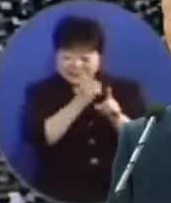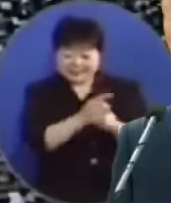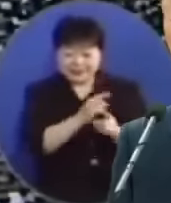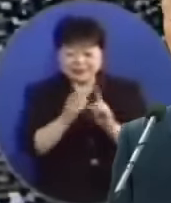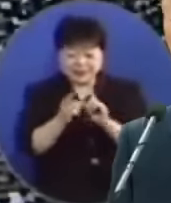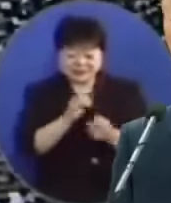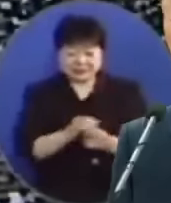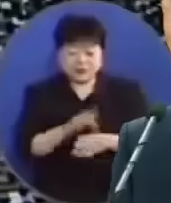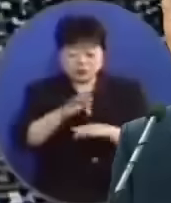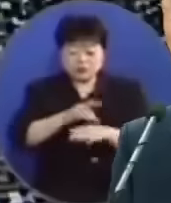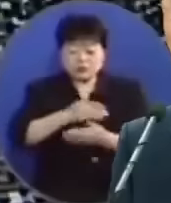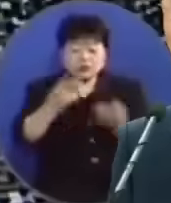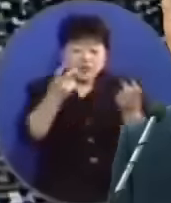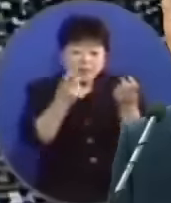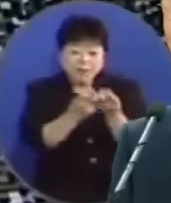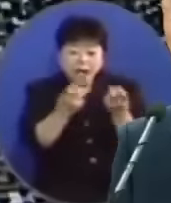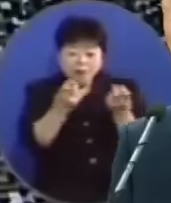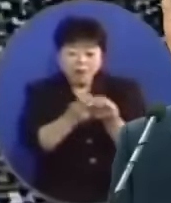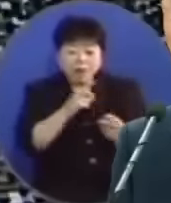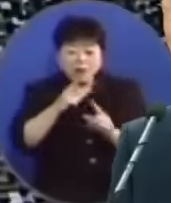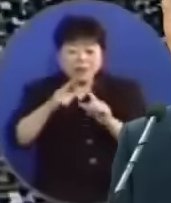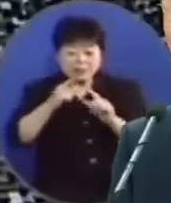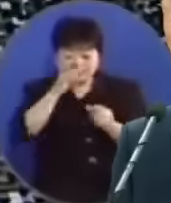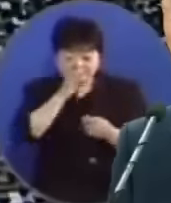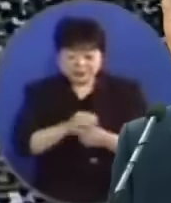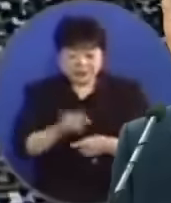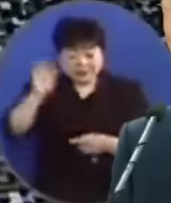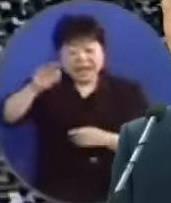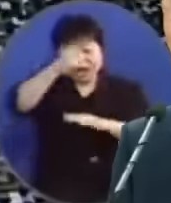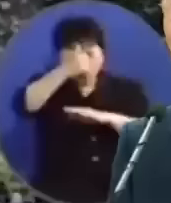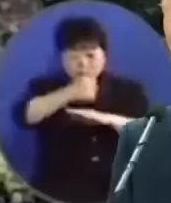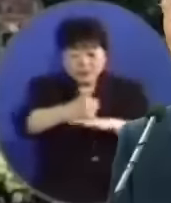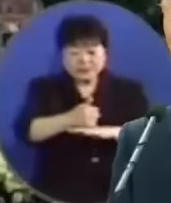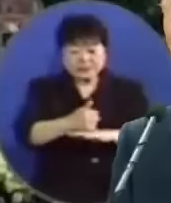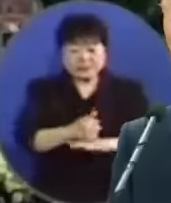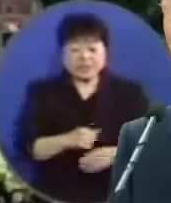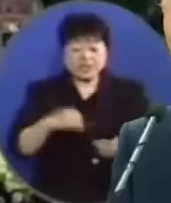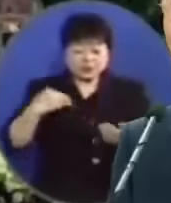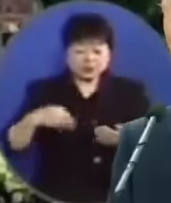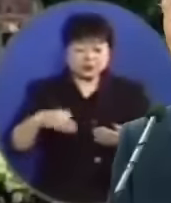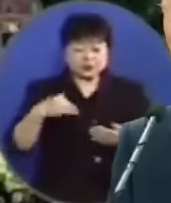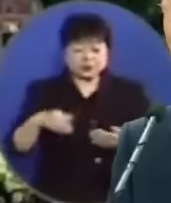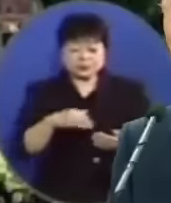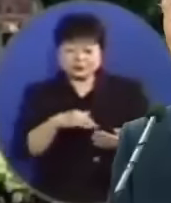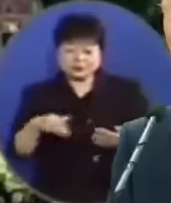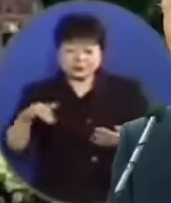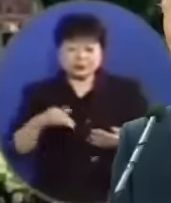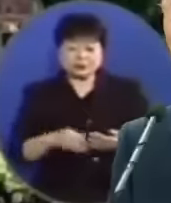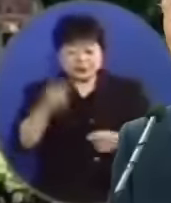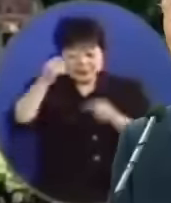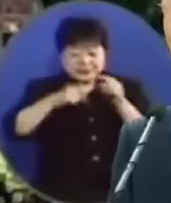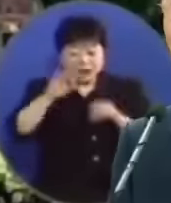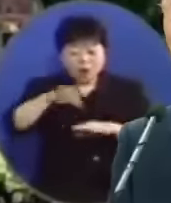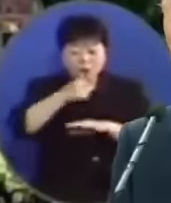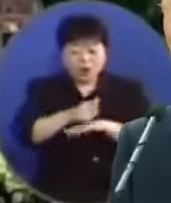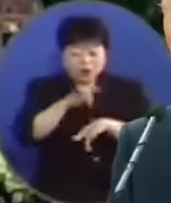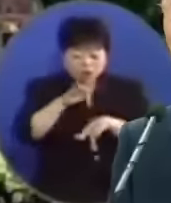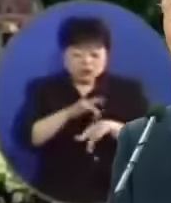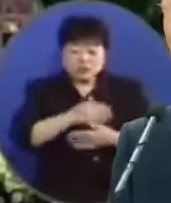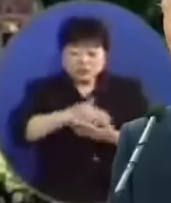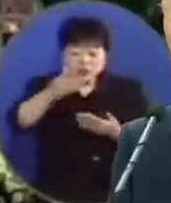성경에는 귀신을 쫓아내는 방법을 말씀하고 있습니다. 다윗이 수금으로 사울왕의 귀신을